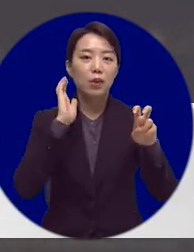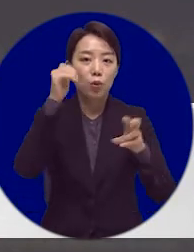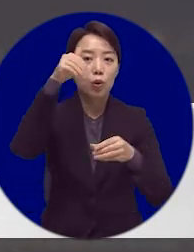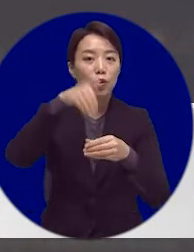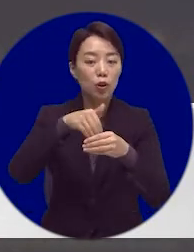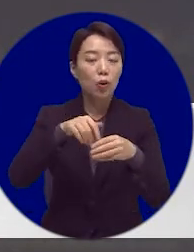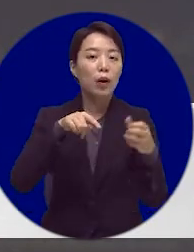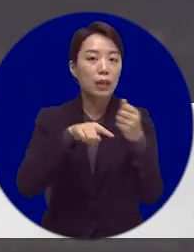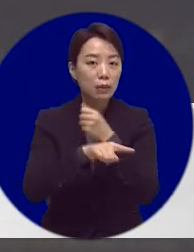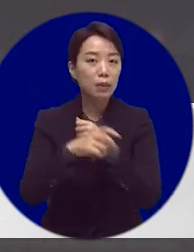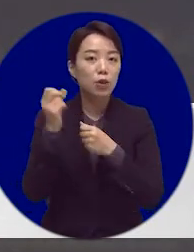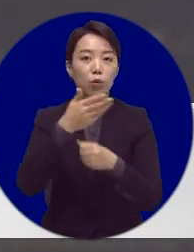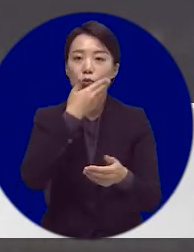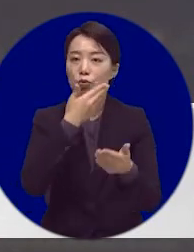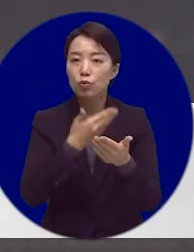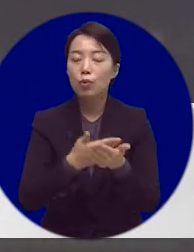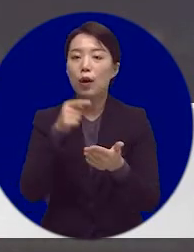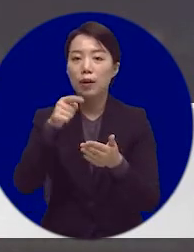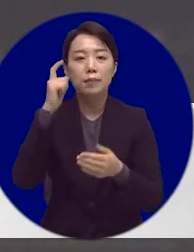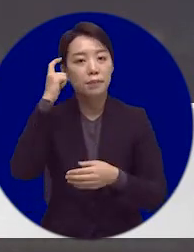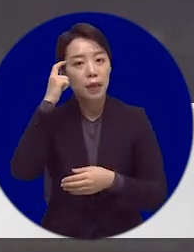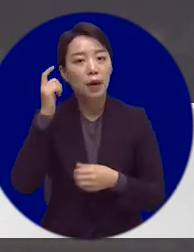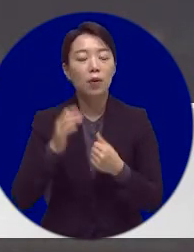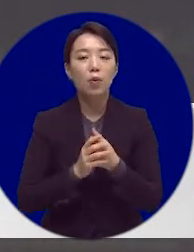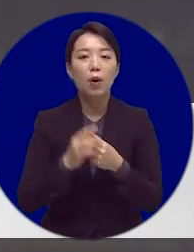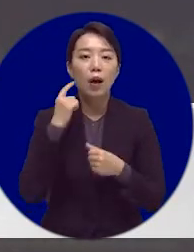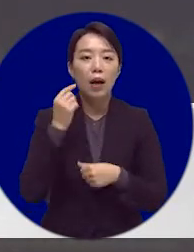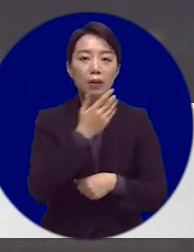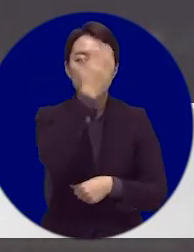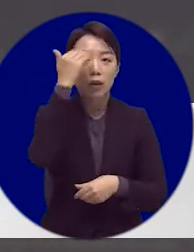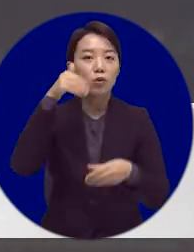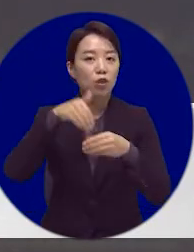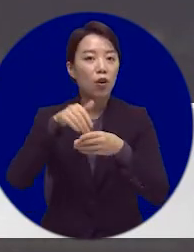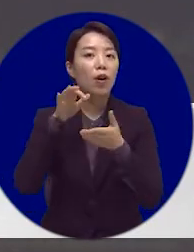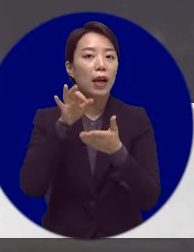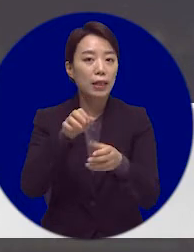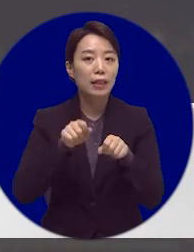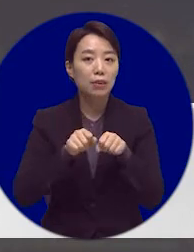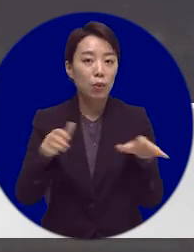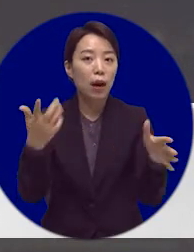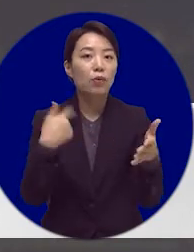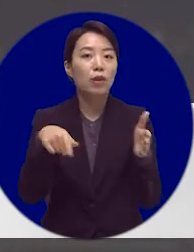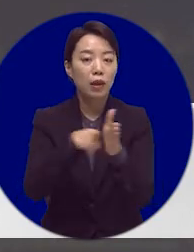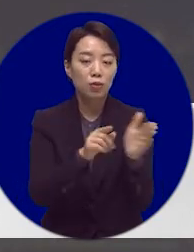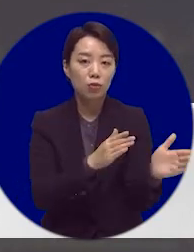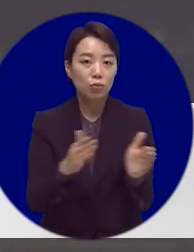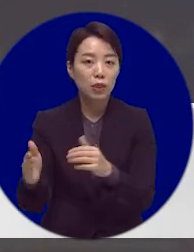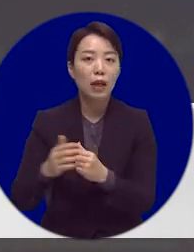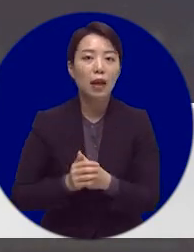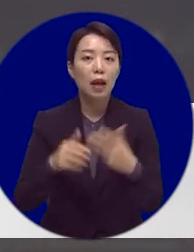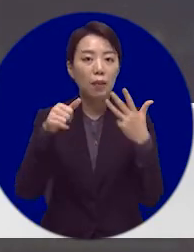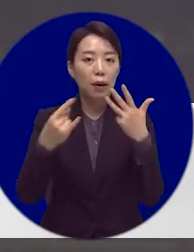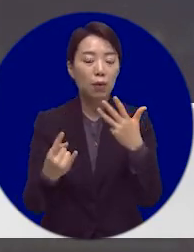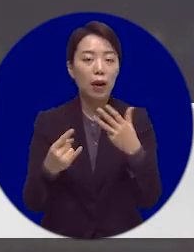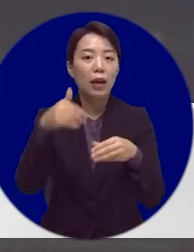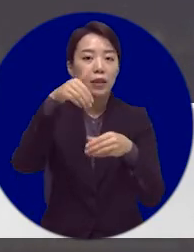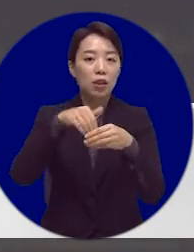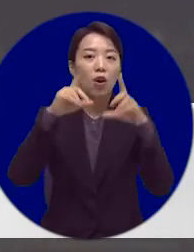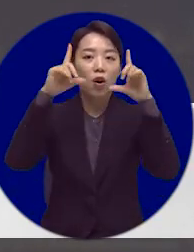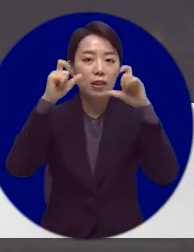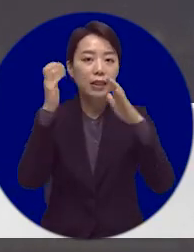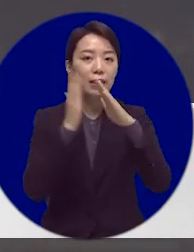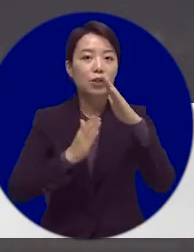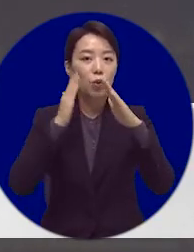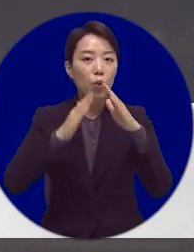제20대 대통령 선거의 의미와 중요성을 되새기고 아름다운 선거의 가치를 확산시키기 위해 마련된 제8회